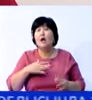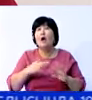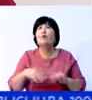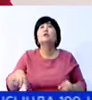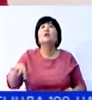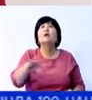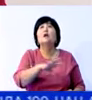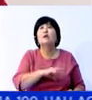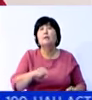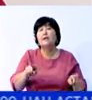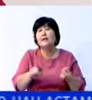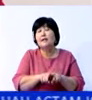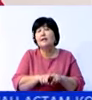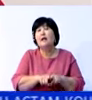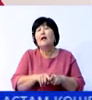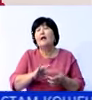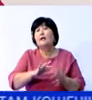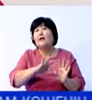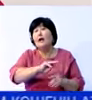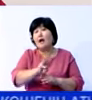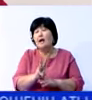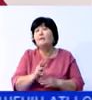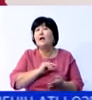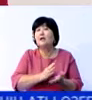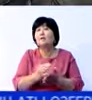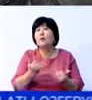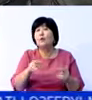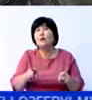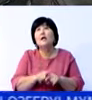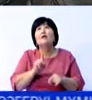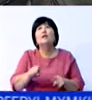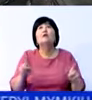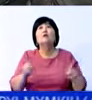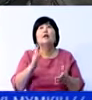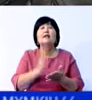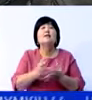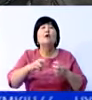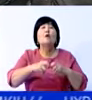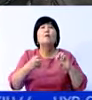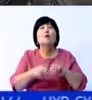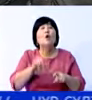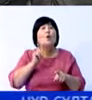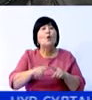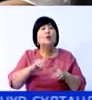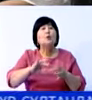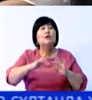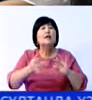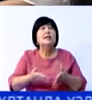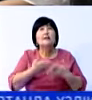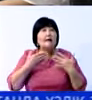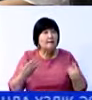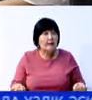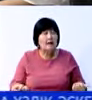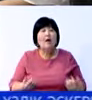бәрі ЕТСГ-мен қамтылған, қызметті көрсете алады. Но дело в том, что есть проблема скорости интернета. Күн